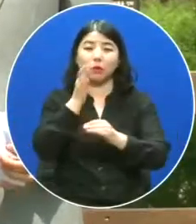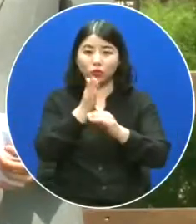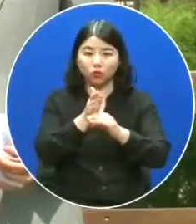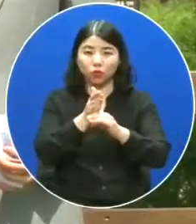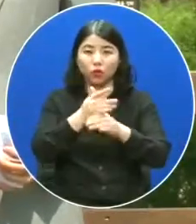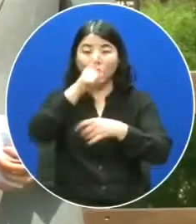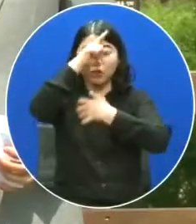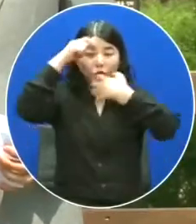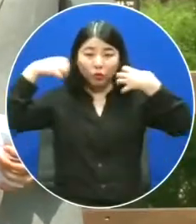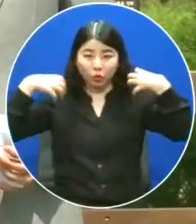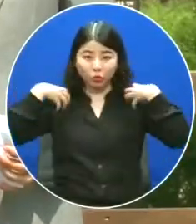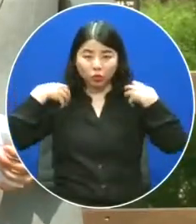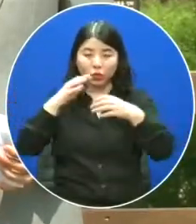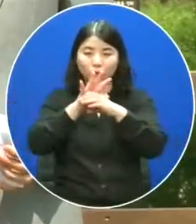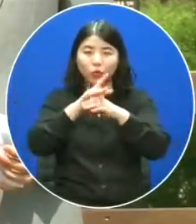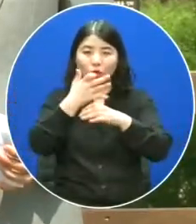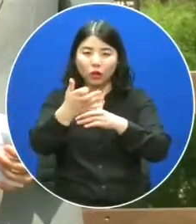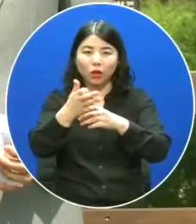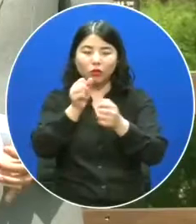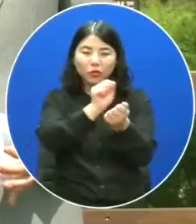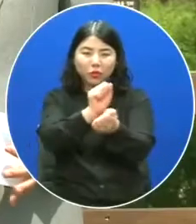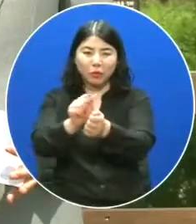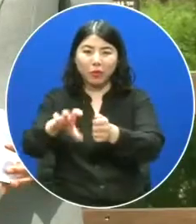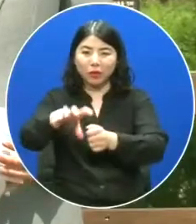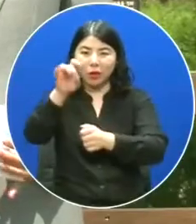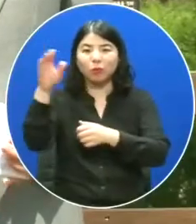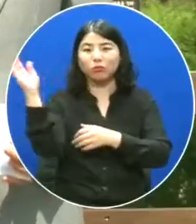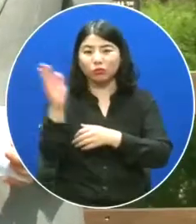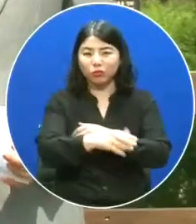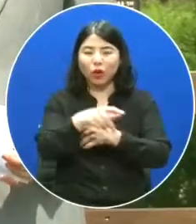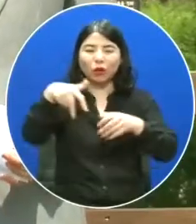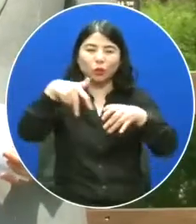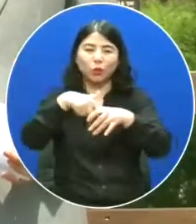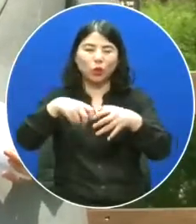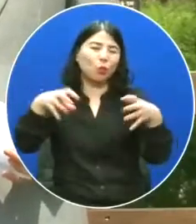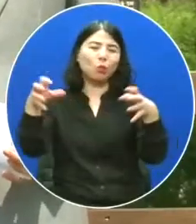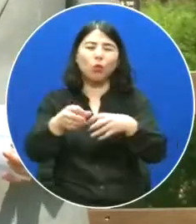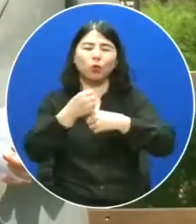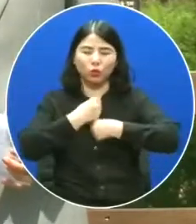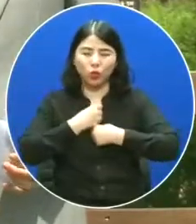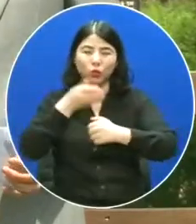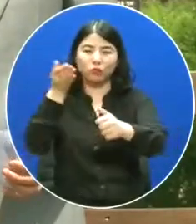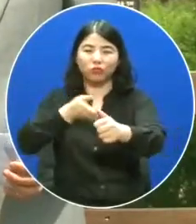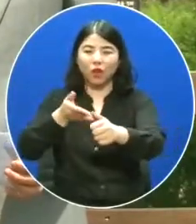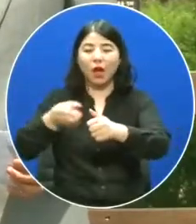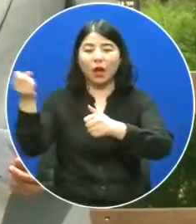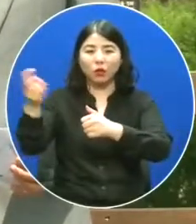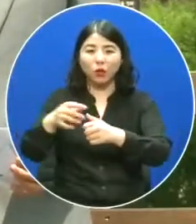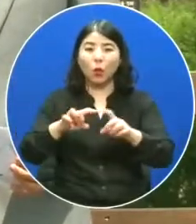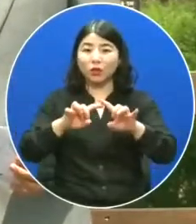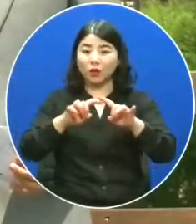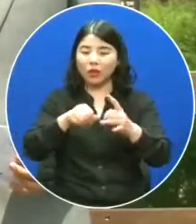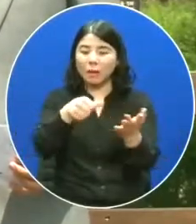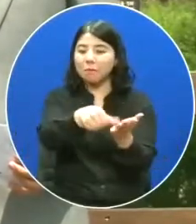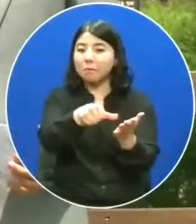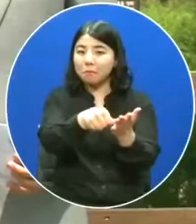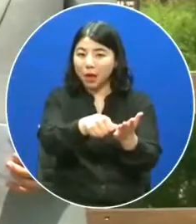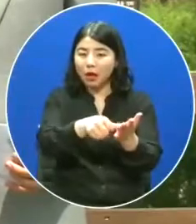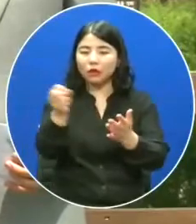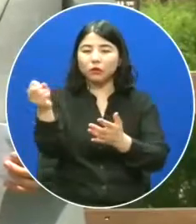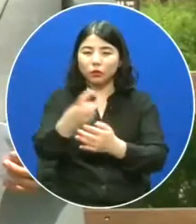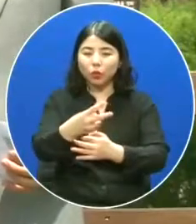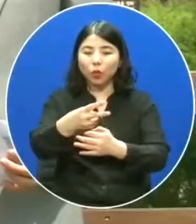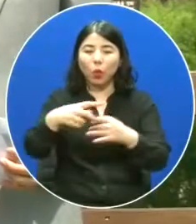정부 당국은 코로나19 전파 초기부터 종교 모임 자제 요청과 전자 출입명부 도입 등